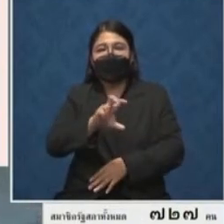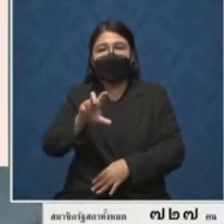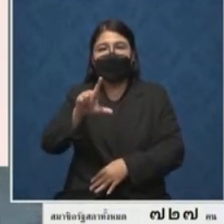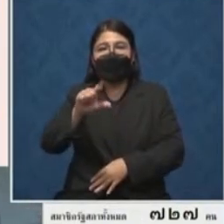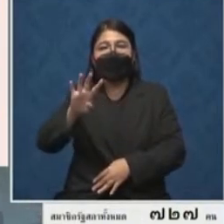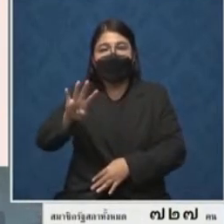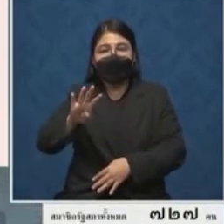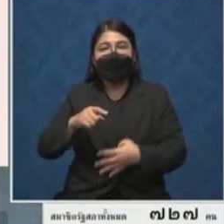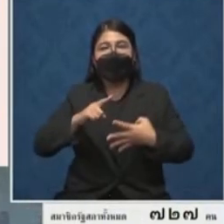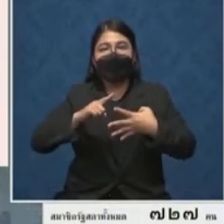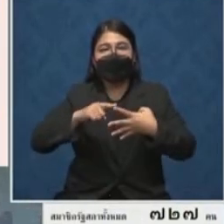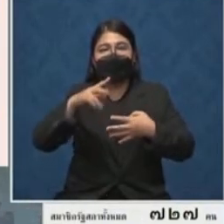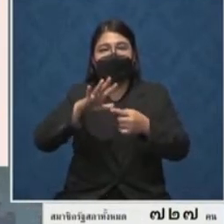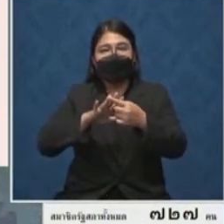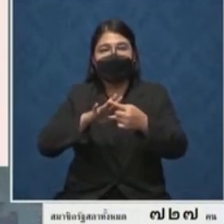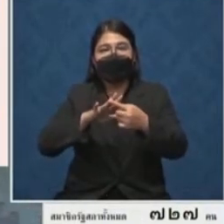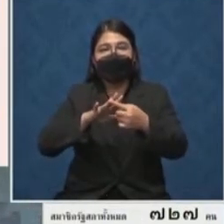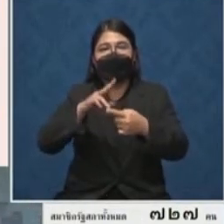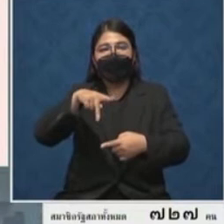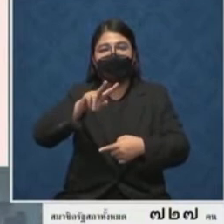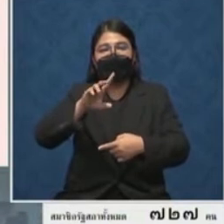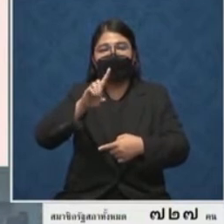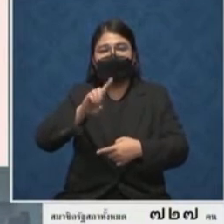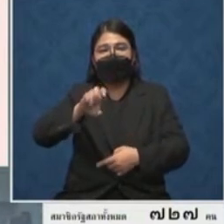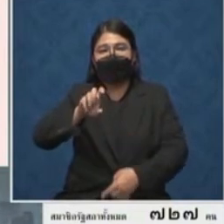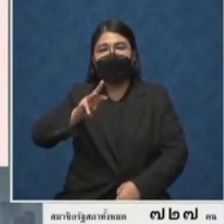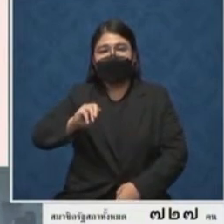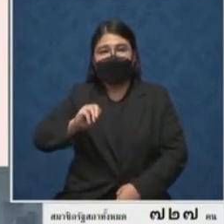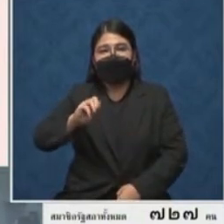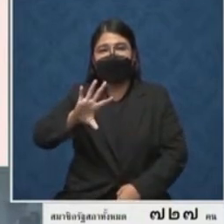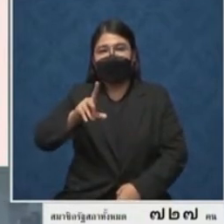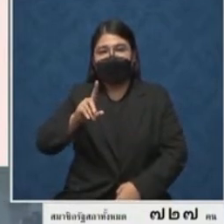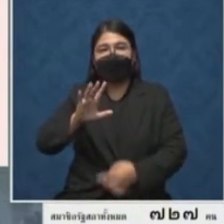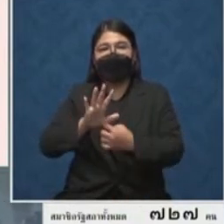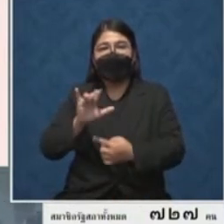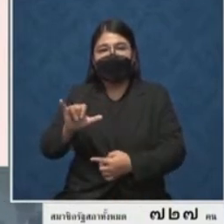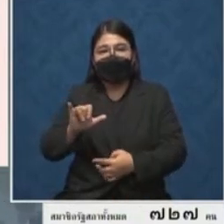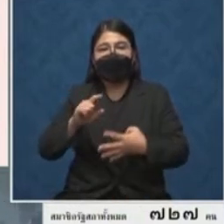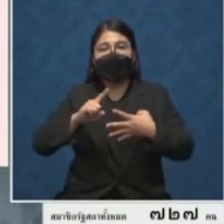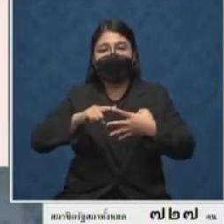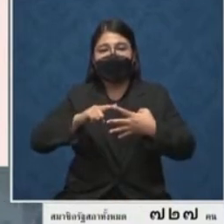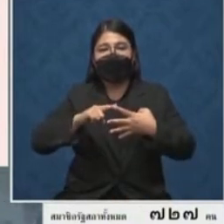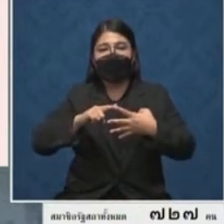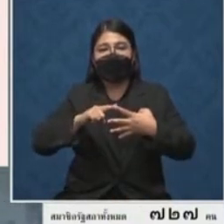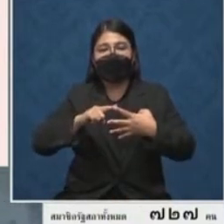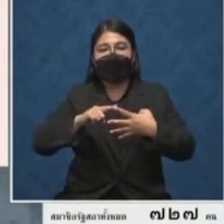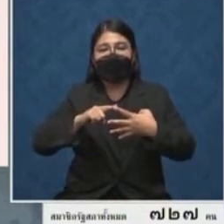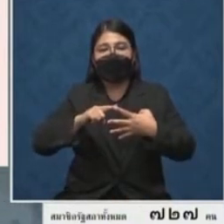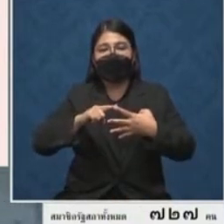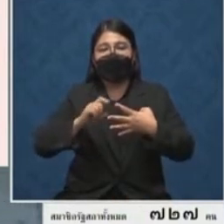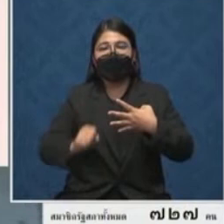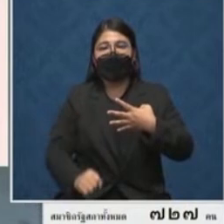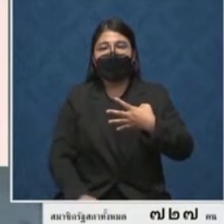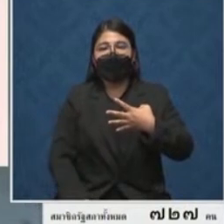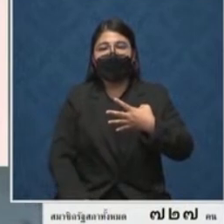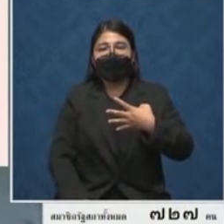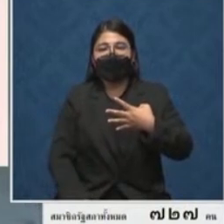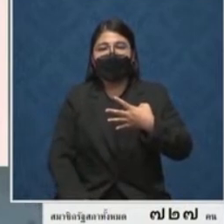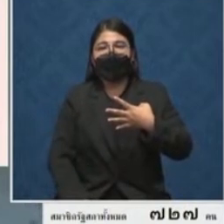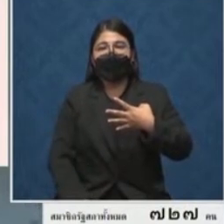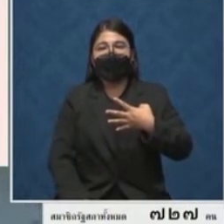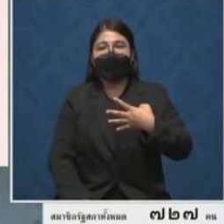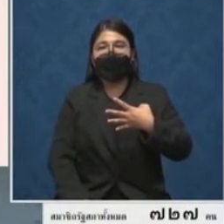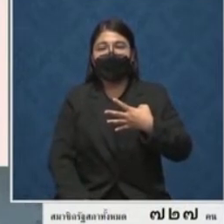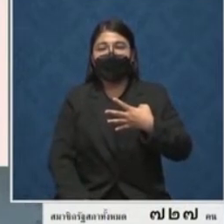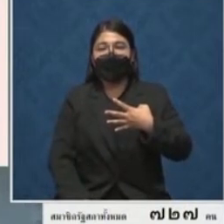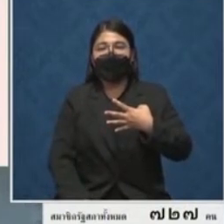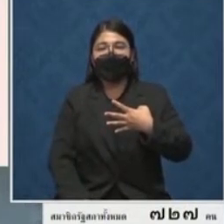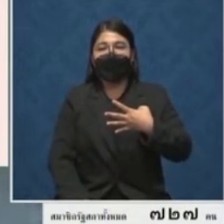พย์